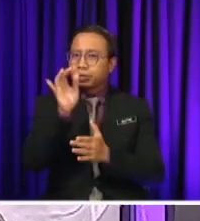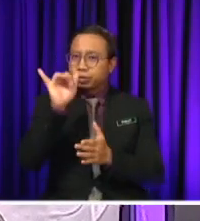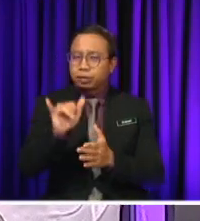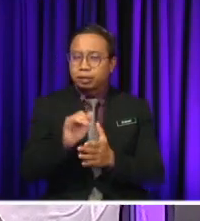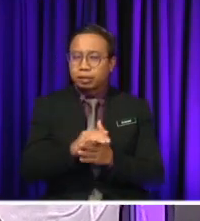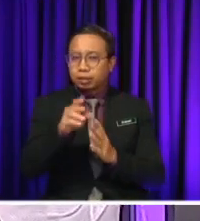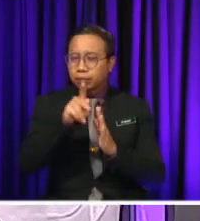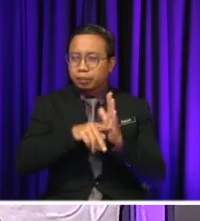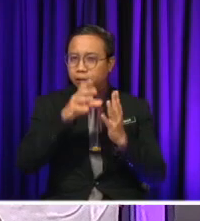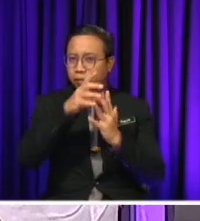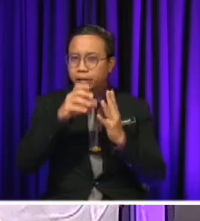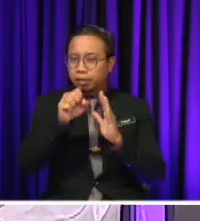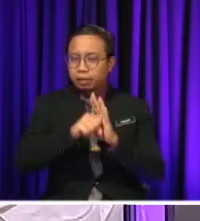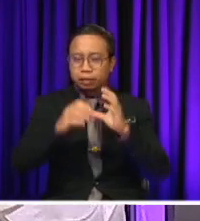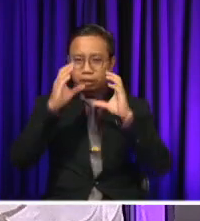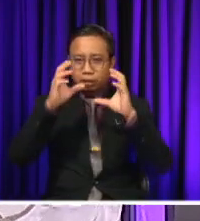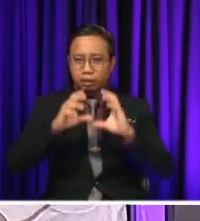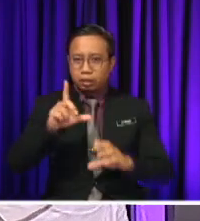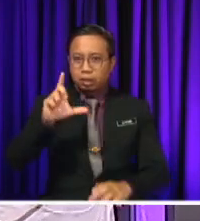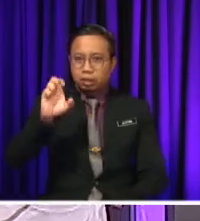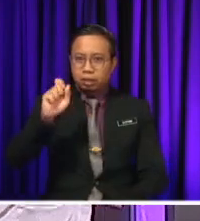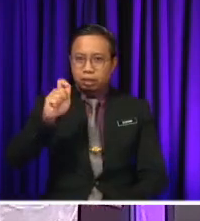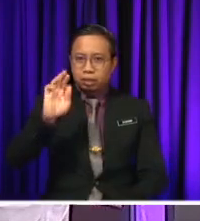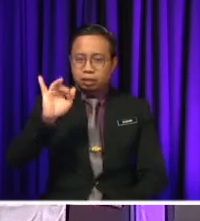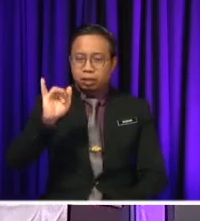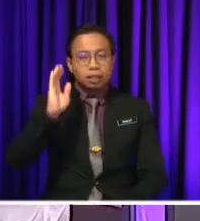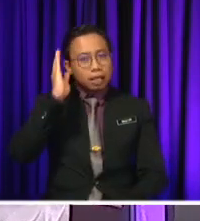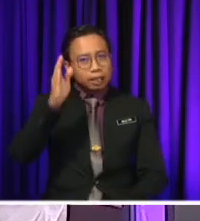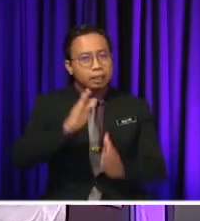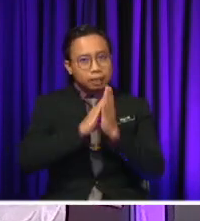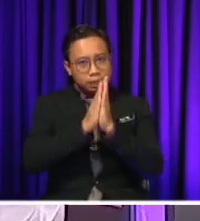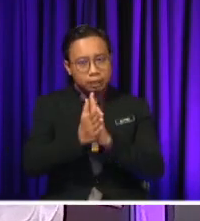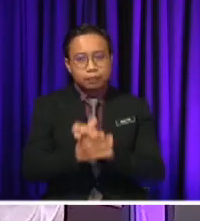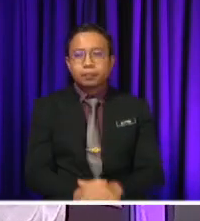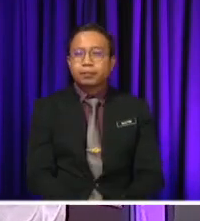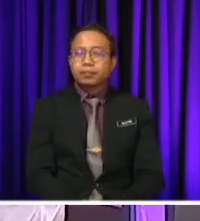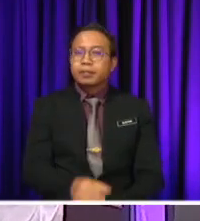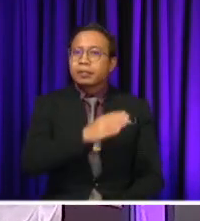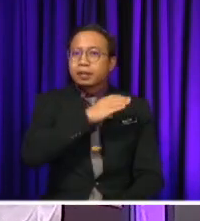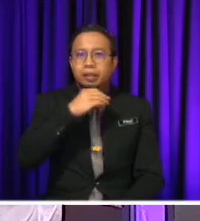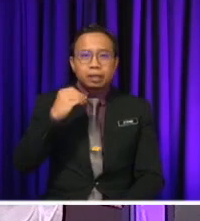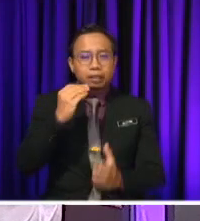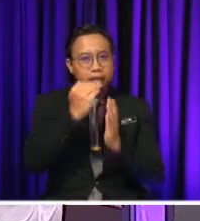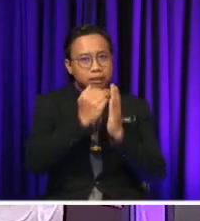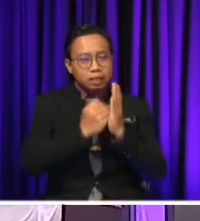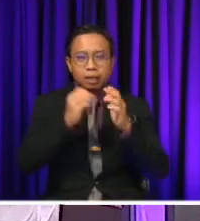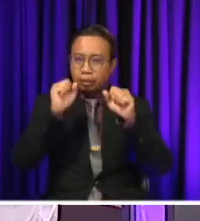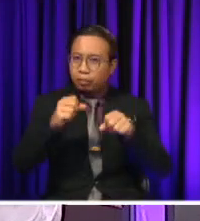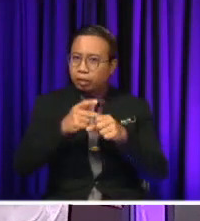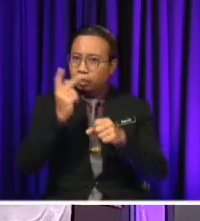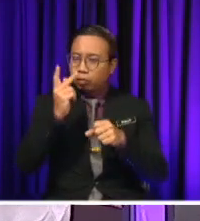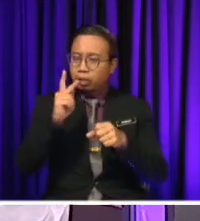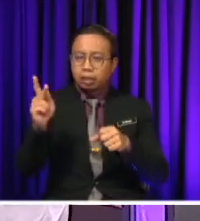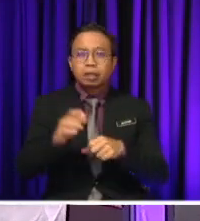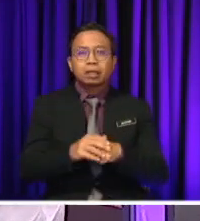pemilihan bahan secara Lestari akan berlaku di situ oke dan sinarnya bahan dapat dikeluarkan Begitu